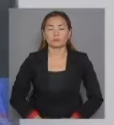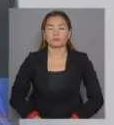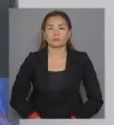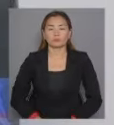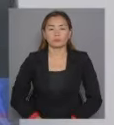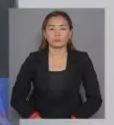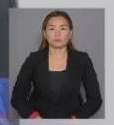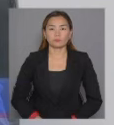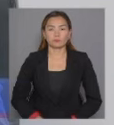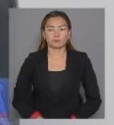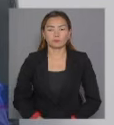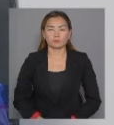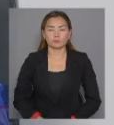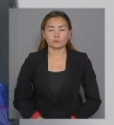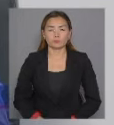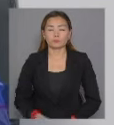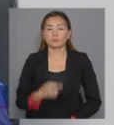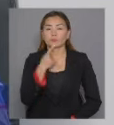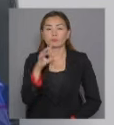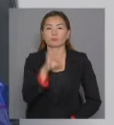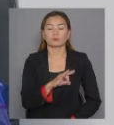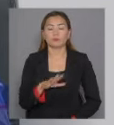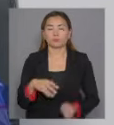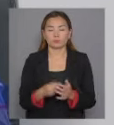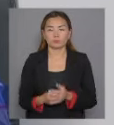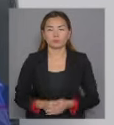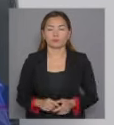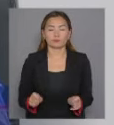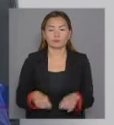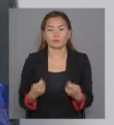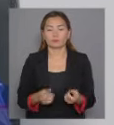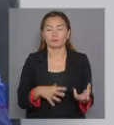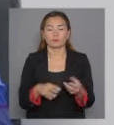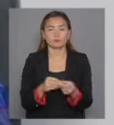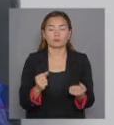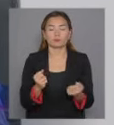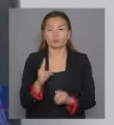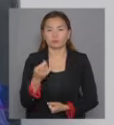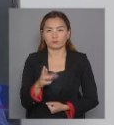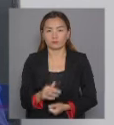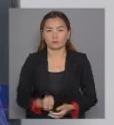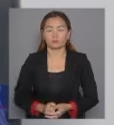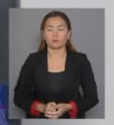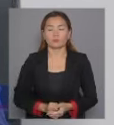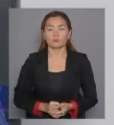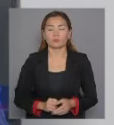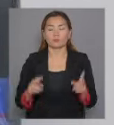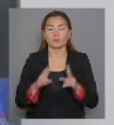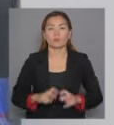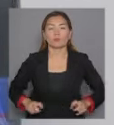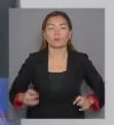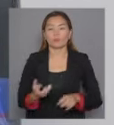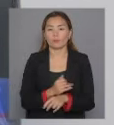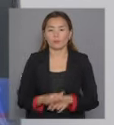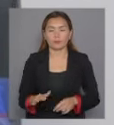жатыр ғой, деректемелер мен көрнекіліктерге байланысты. Осы уақытқа дейін бұзушылықтардың барлығына біздер акция ретінде дедік, жалпы тексеріске бара